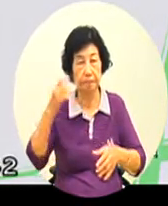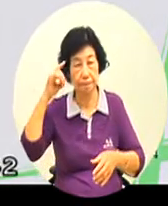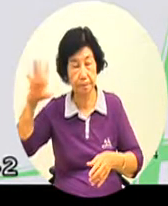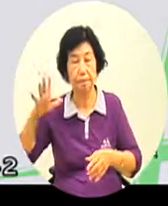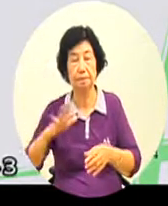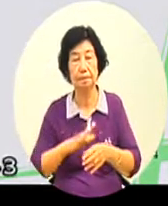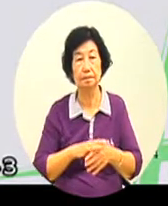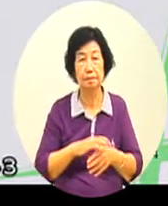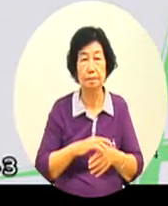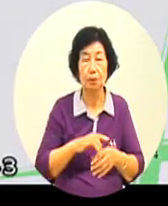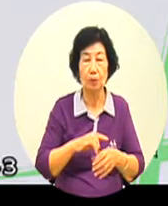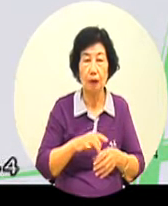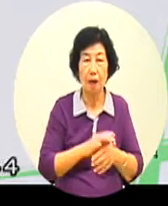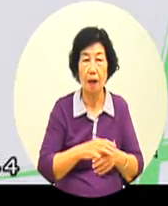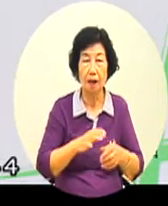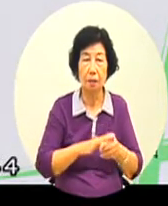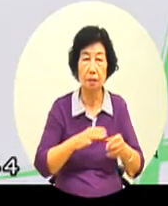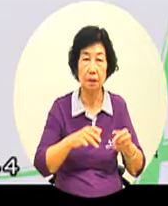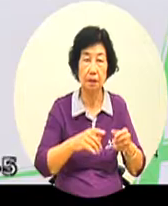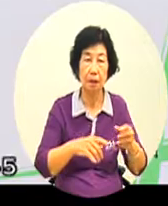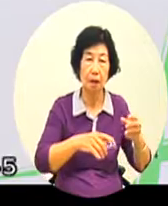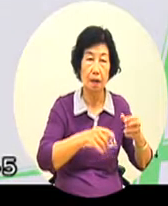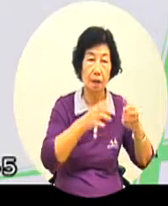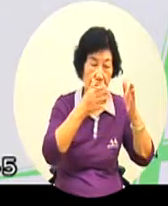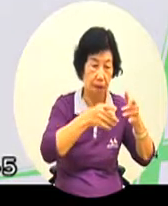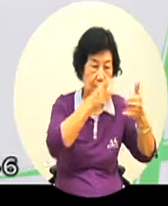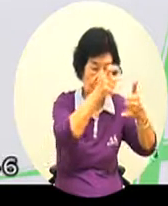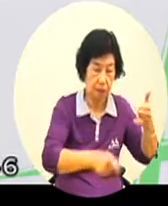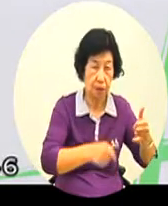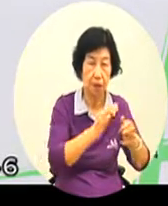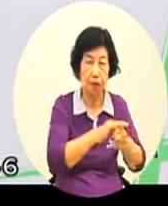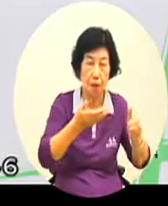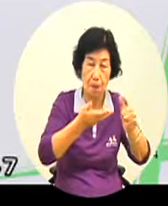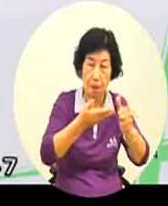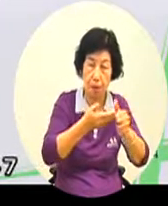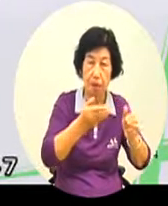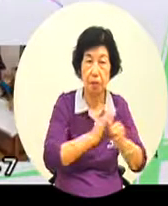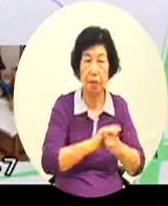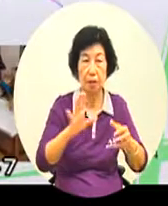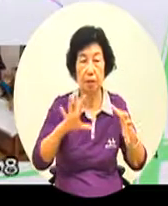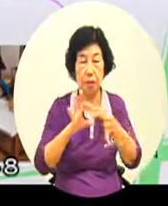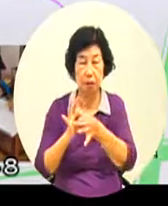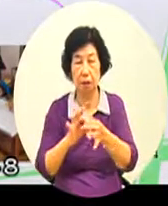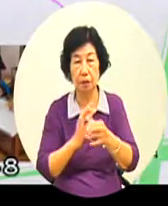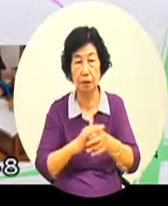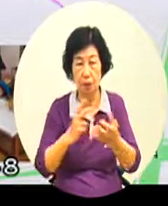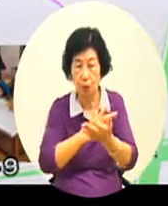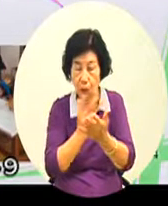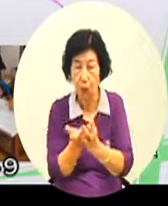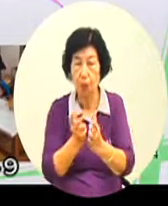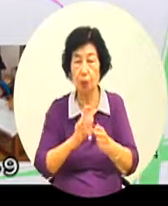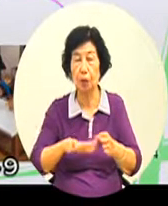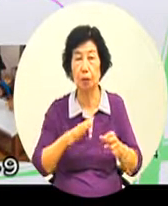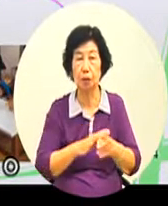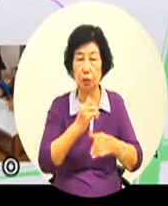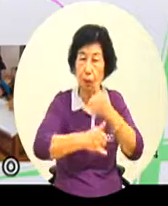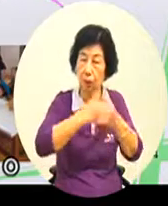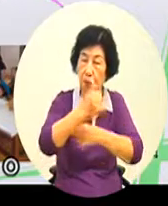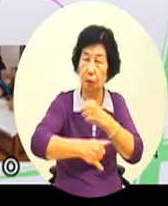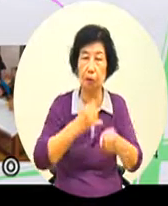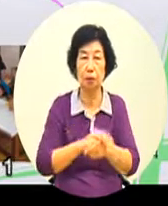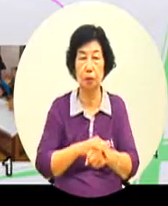开发，或者人才的培训，或者是相关的艺文的活动。 那除了这三个馆舍之外呢，我